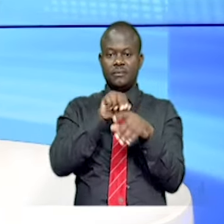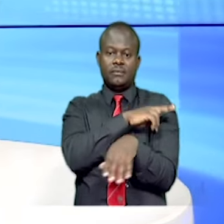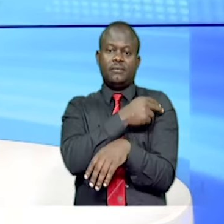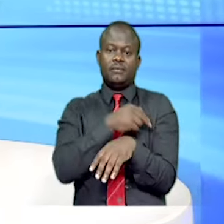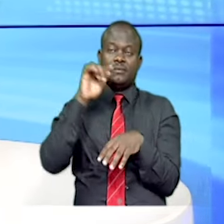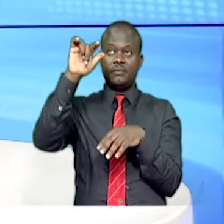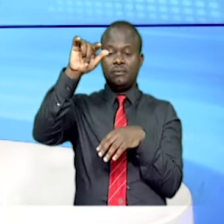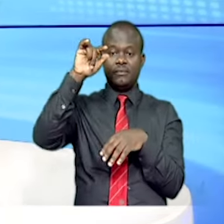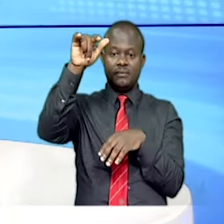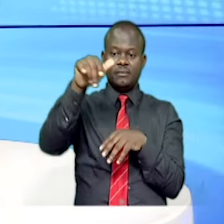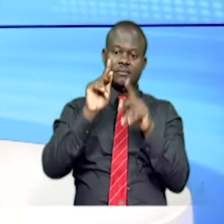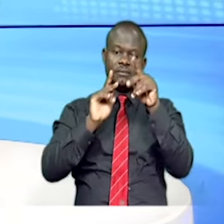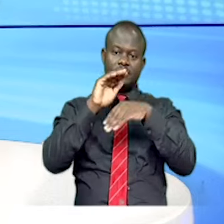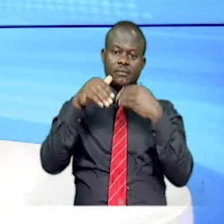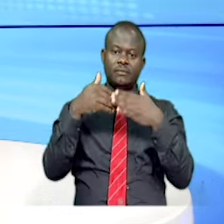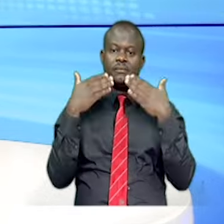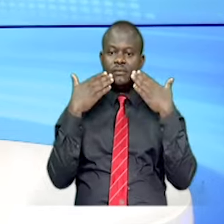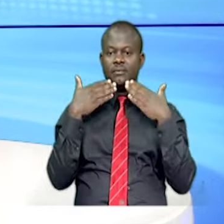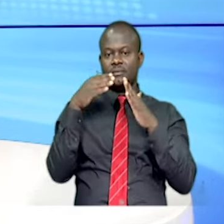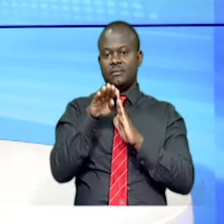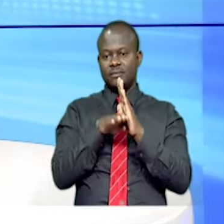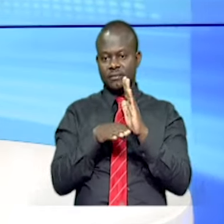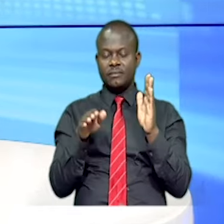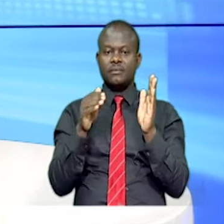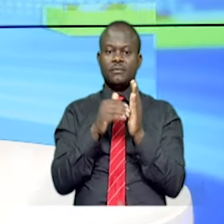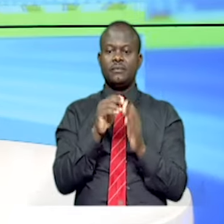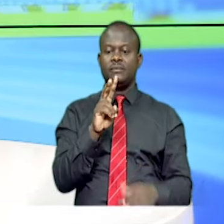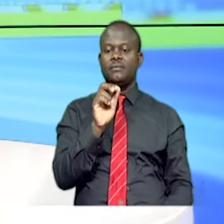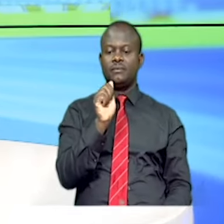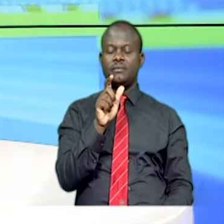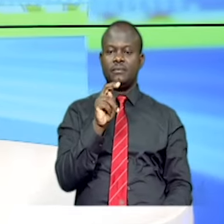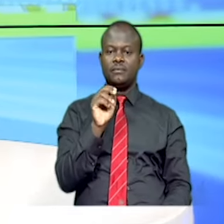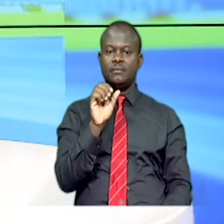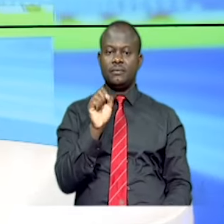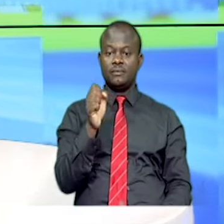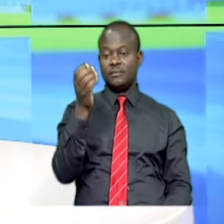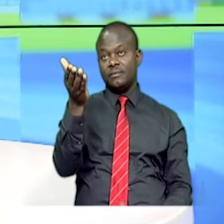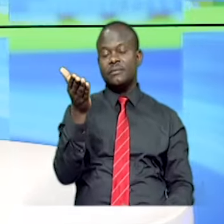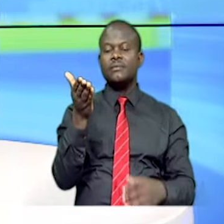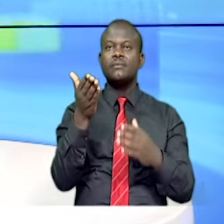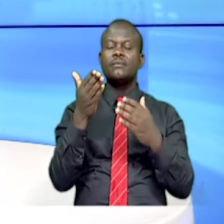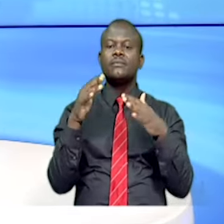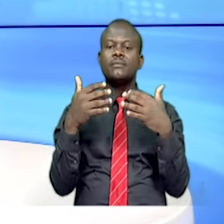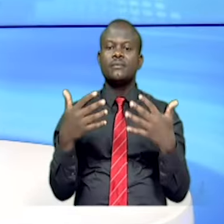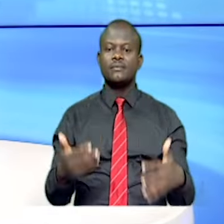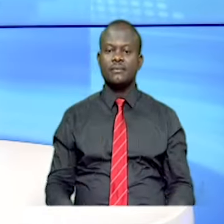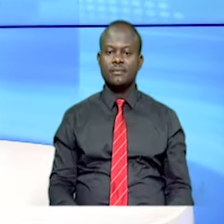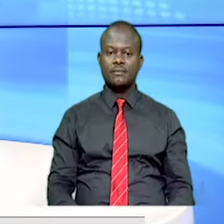Kanombe. Abaturage rero bashima iyi gahunda. Mugenzi wacu Valence Niyonkuru ya Radio Valence, byari byifashe bite?